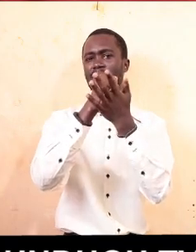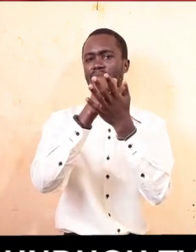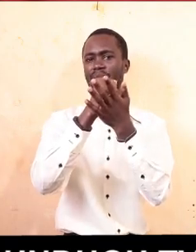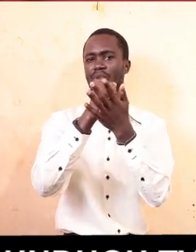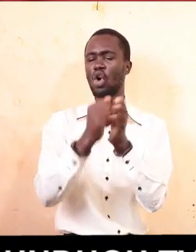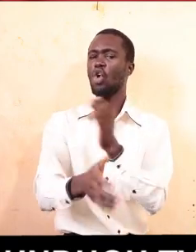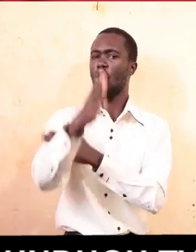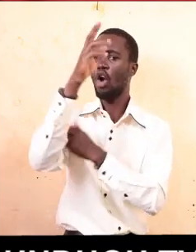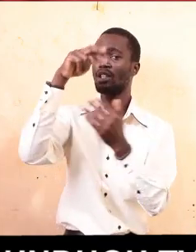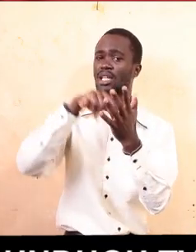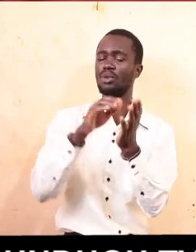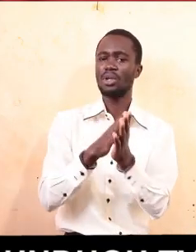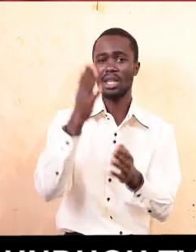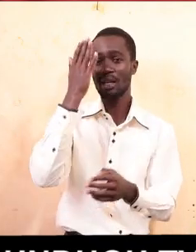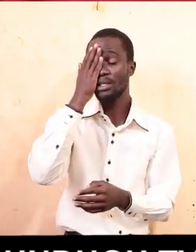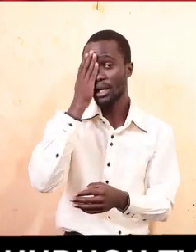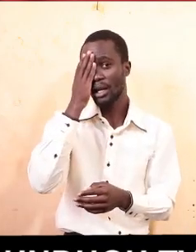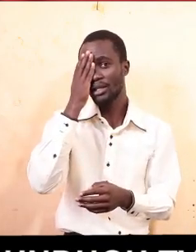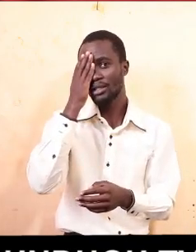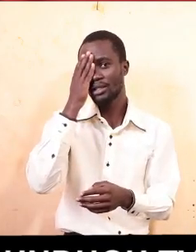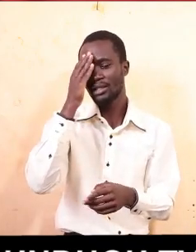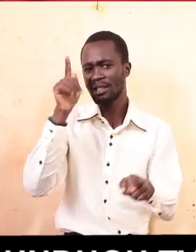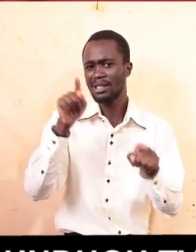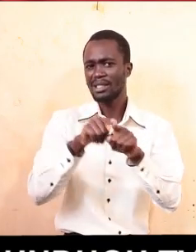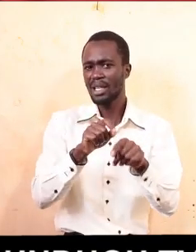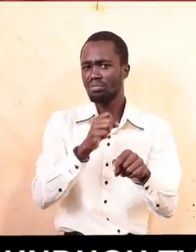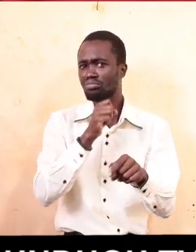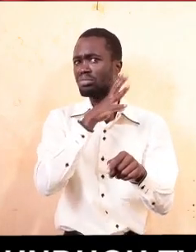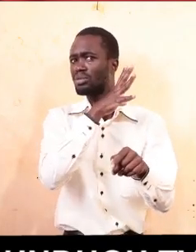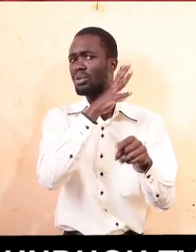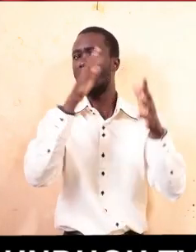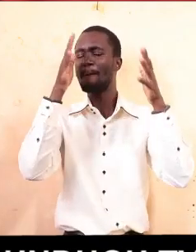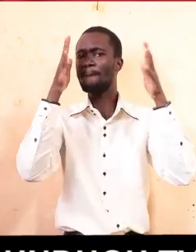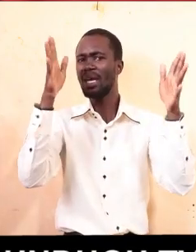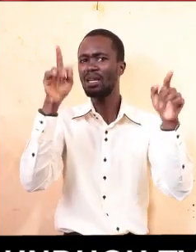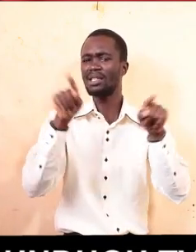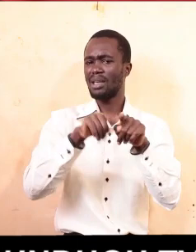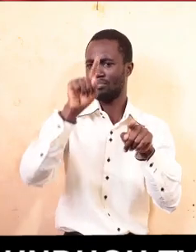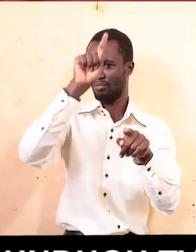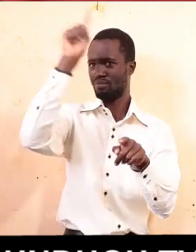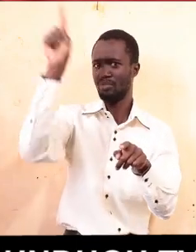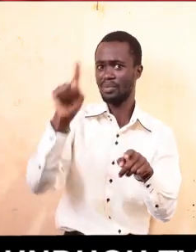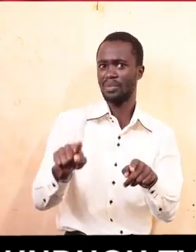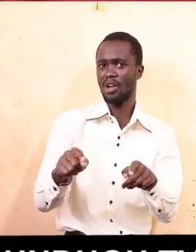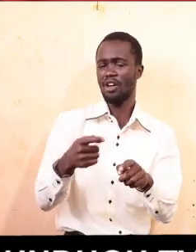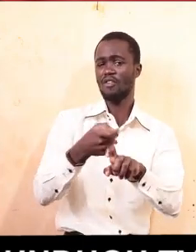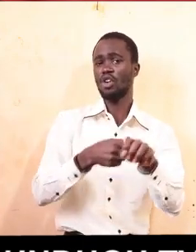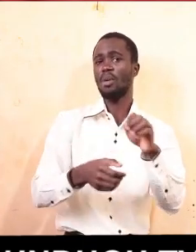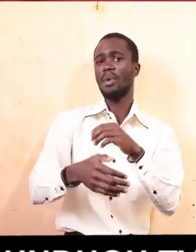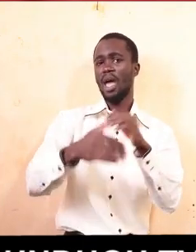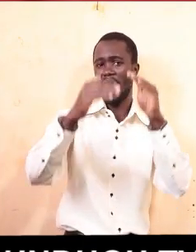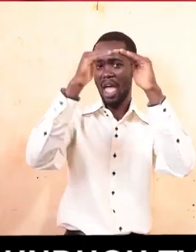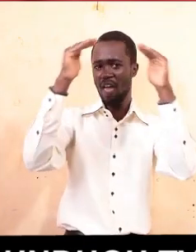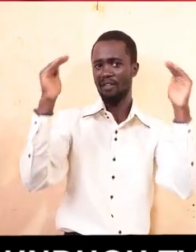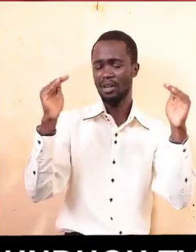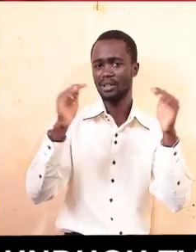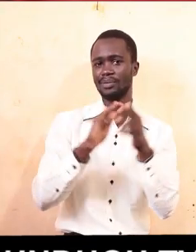na Israeli na ngurumo, thunder ikatoka mbinguni. Na